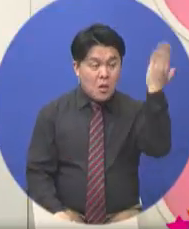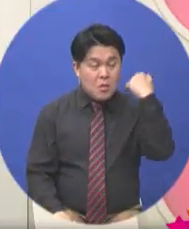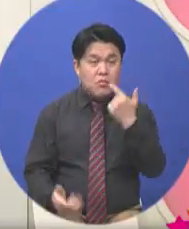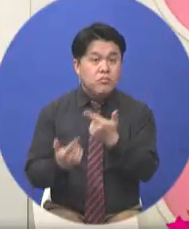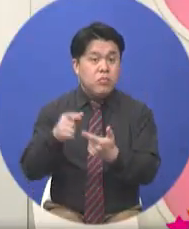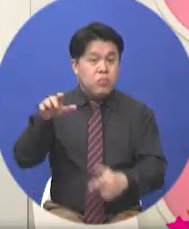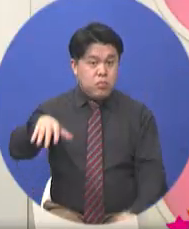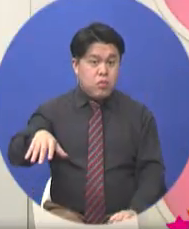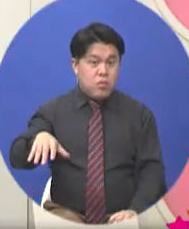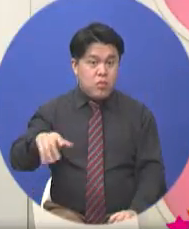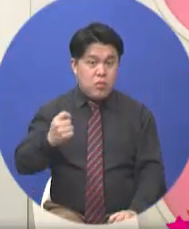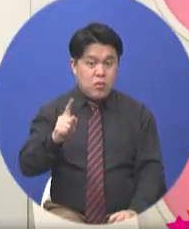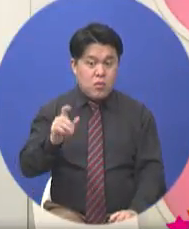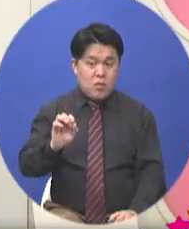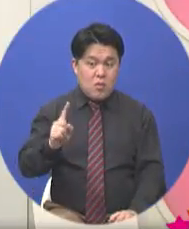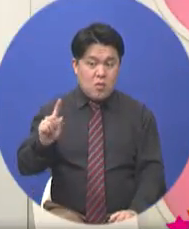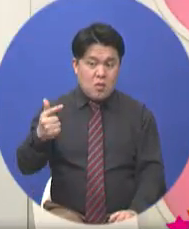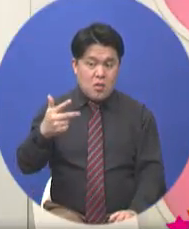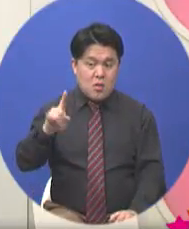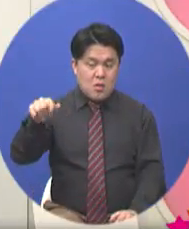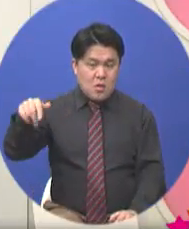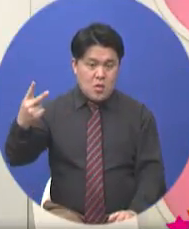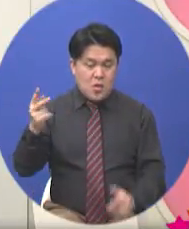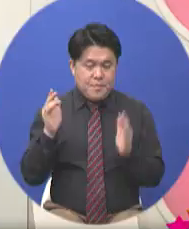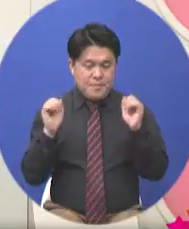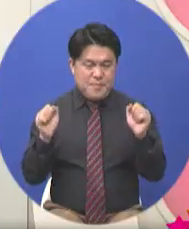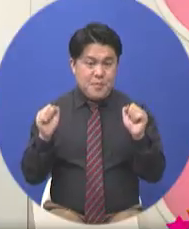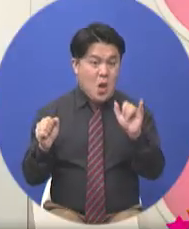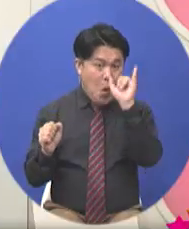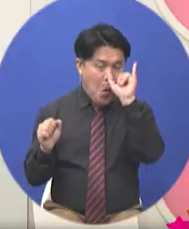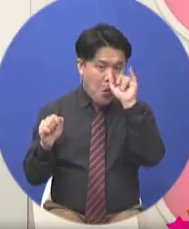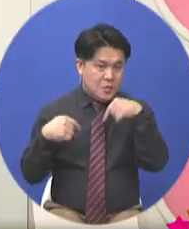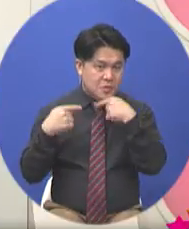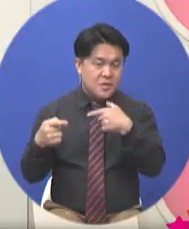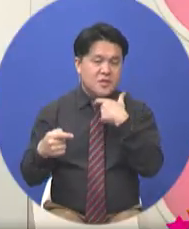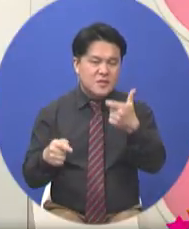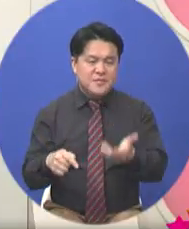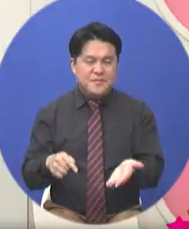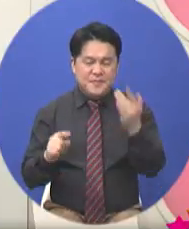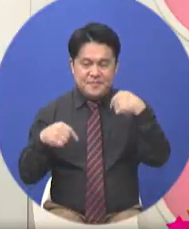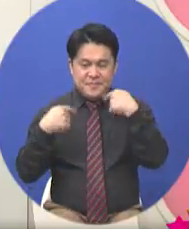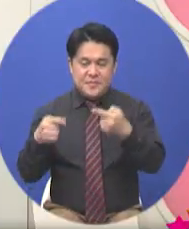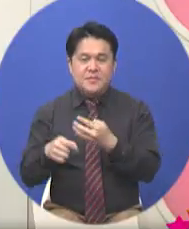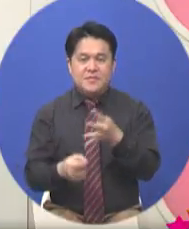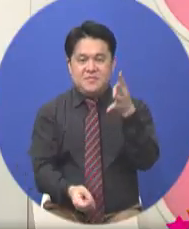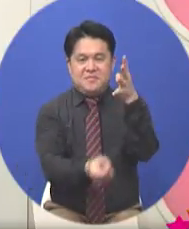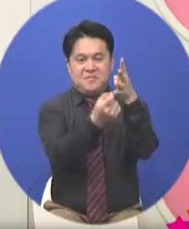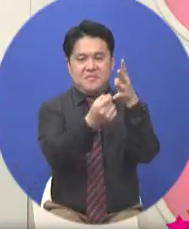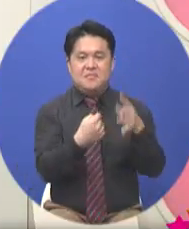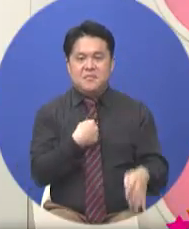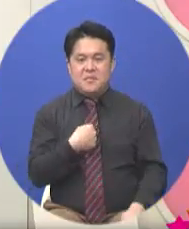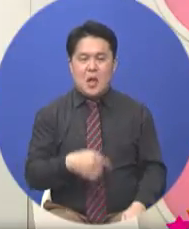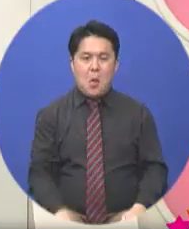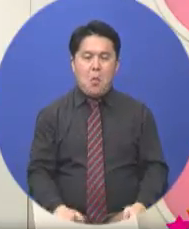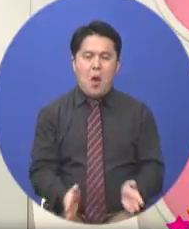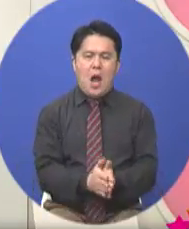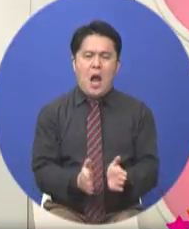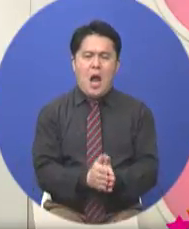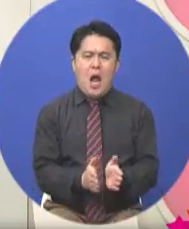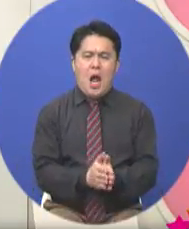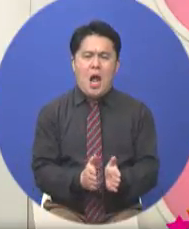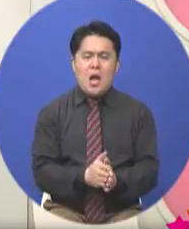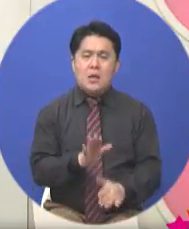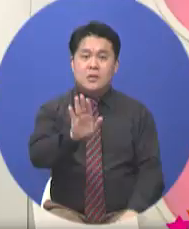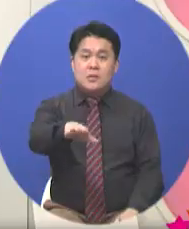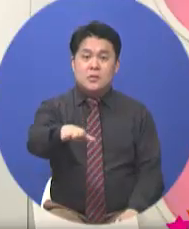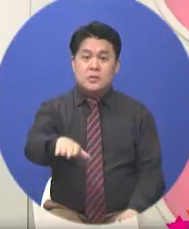부산 강암대교 마라톤 예. 그 나가서 60세 이상으로 4등했어요. 너무나 박수. 축하드립니다.